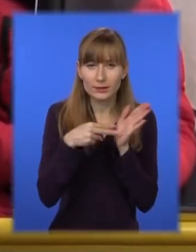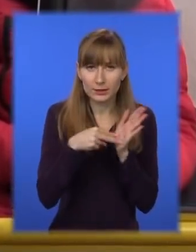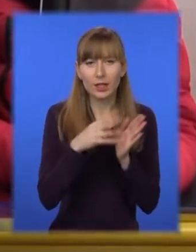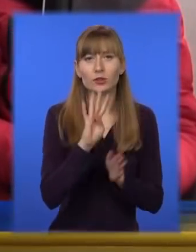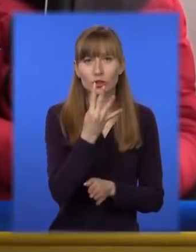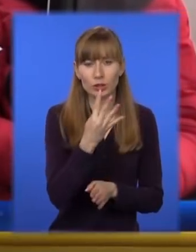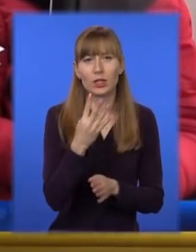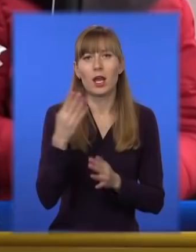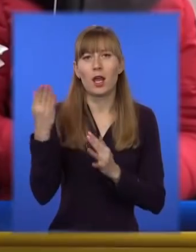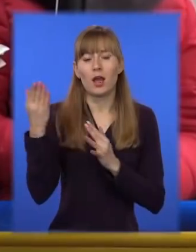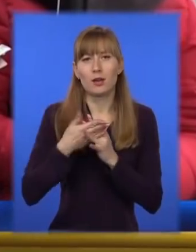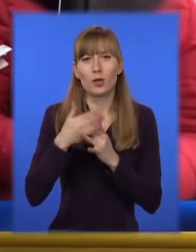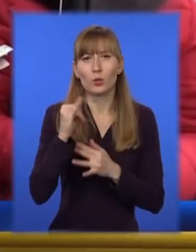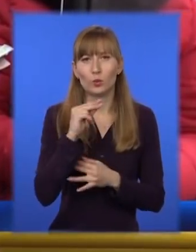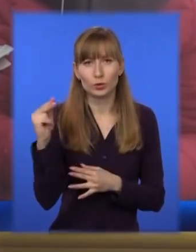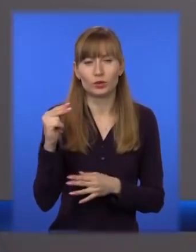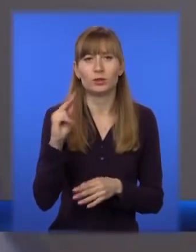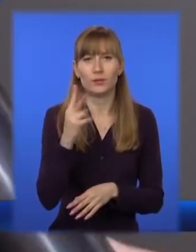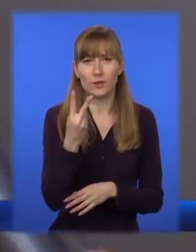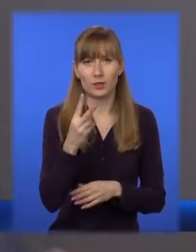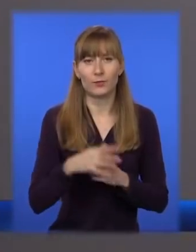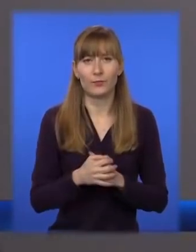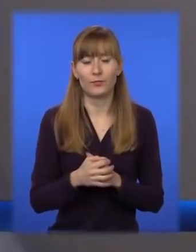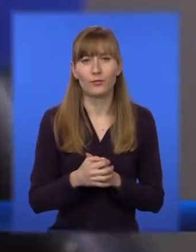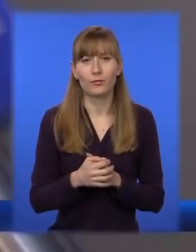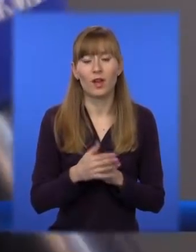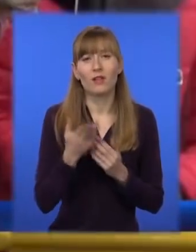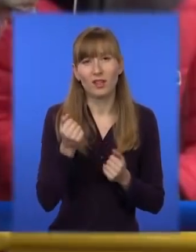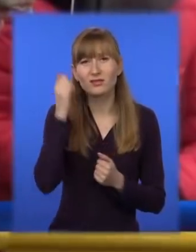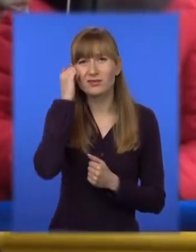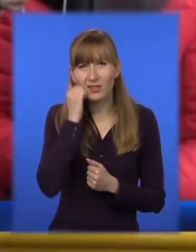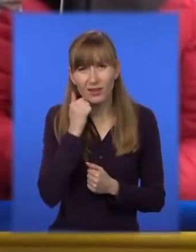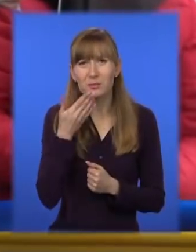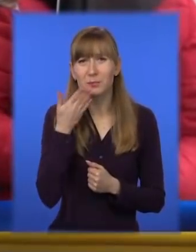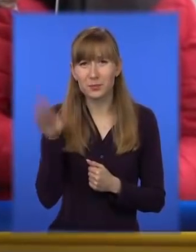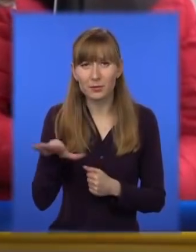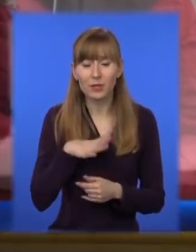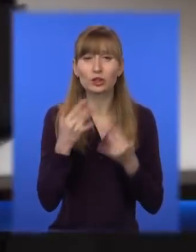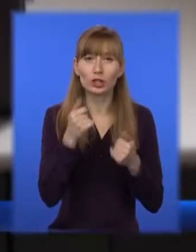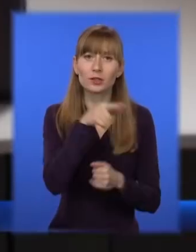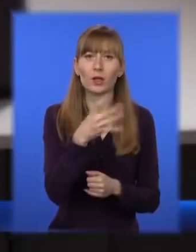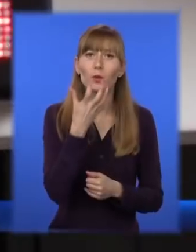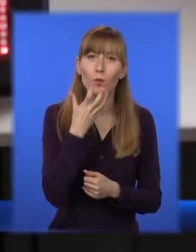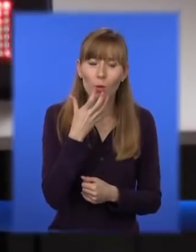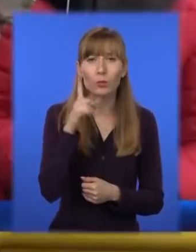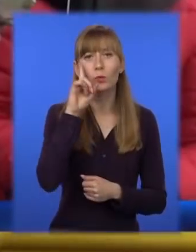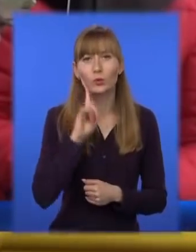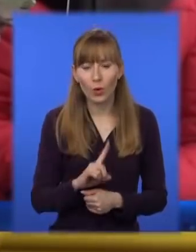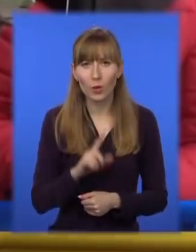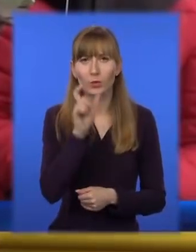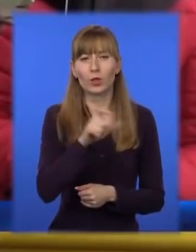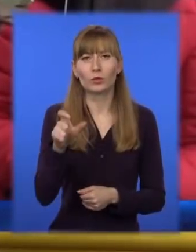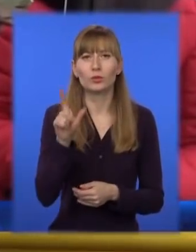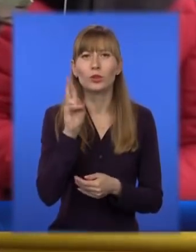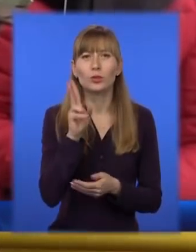повний білет і 2 гривні студентський. По сравненню, звісно, з старими, теплий, уютний, тим більше пенсіонери